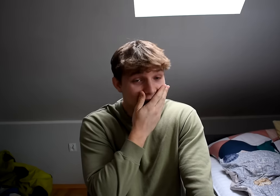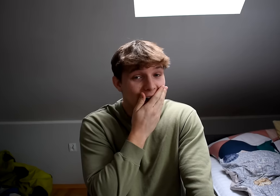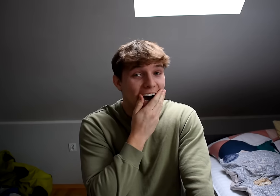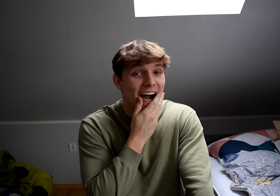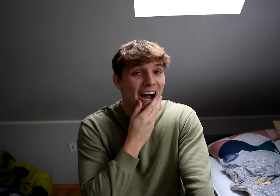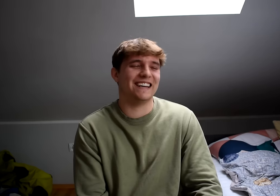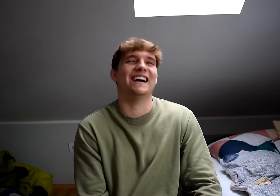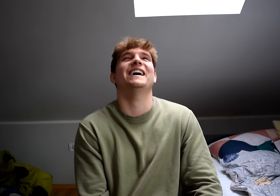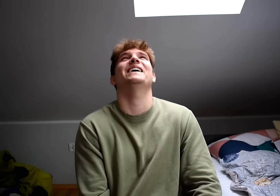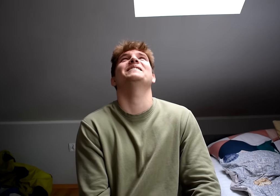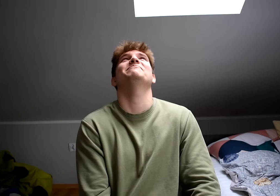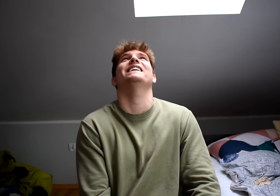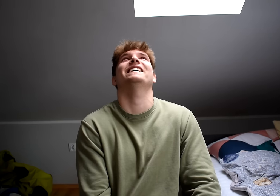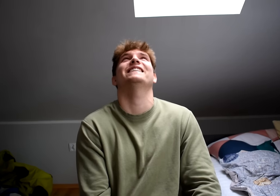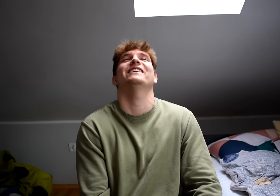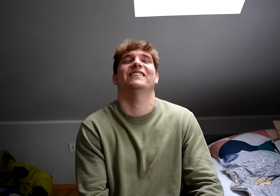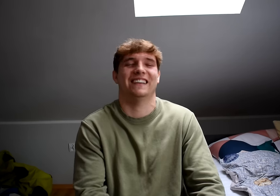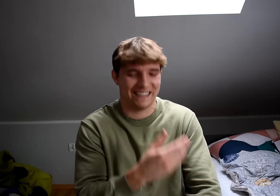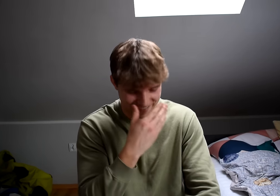Ja.